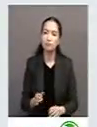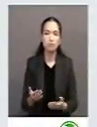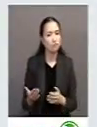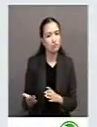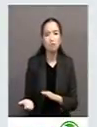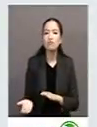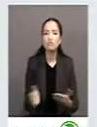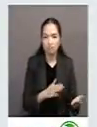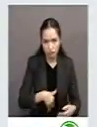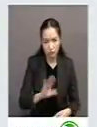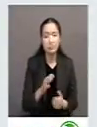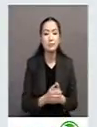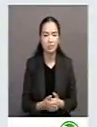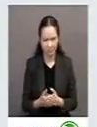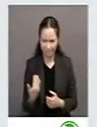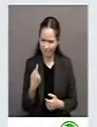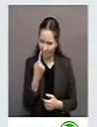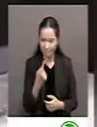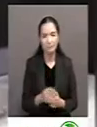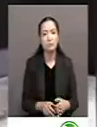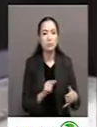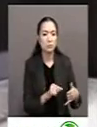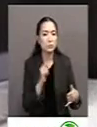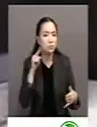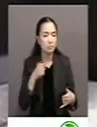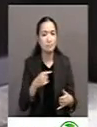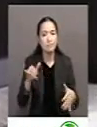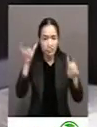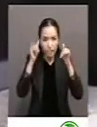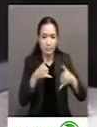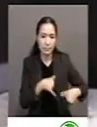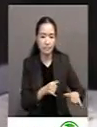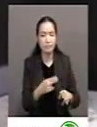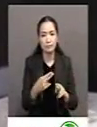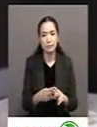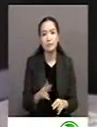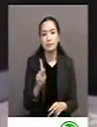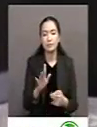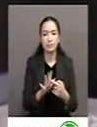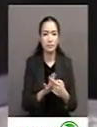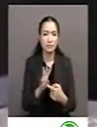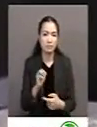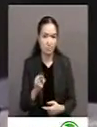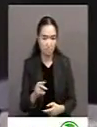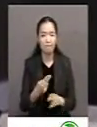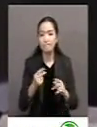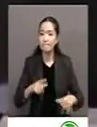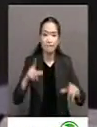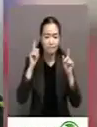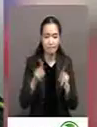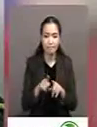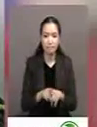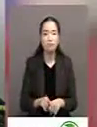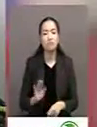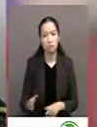ความพยายามไปหลังจากนั้นก็มีอีกนักแข่งอีกคนนึงค่ะจากสเปนที่มีชื่อว่ากาเมนคอร์ด้าก็ถือว่าเป็นนักขับดาวรุ่งอีกคนนึง